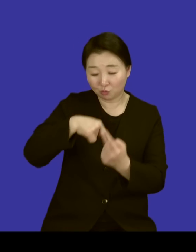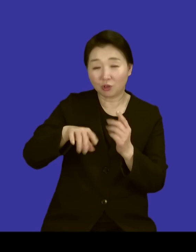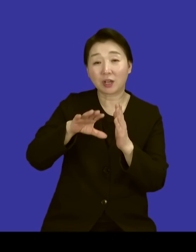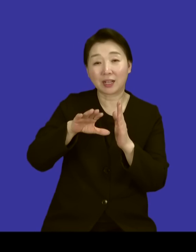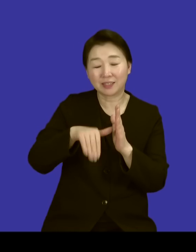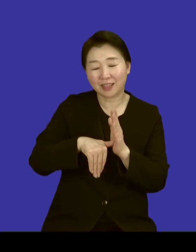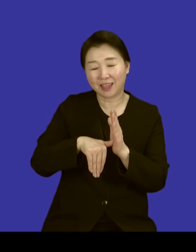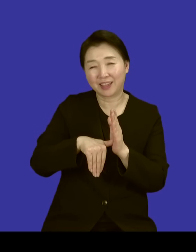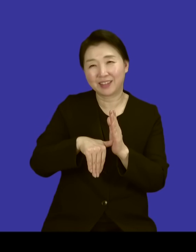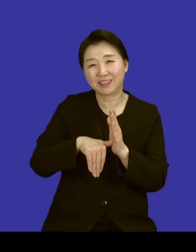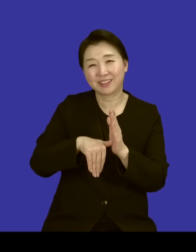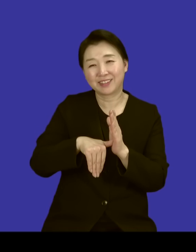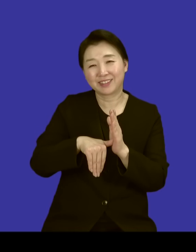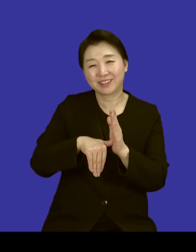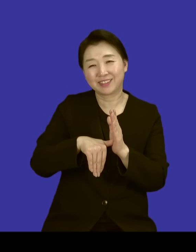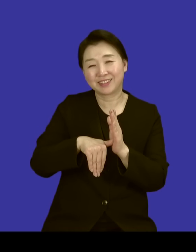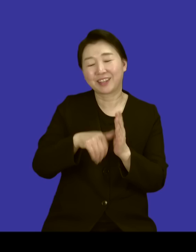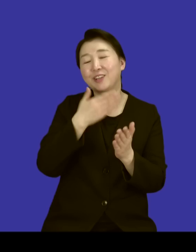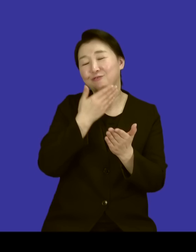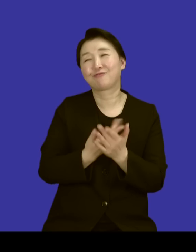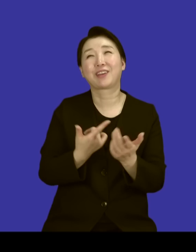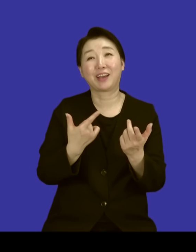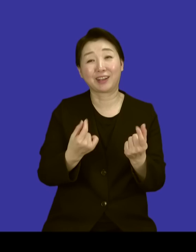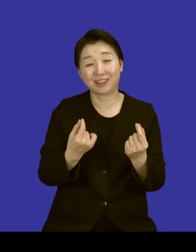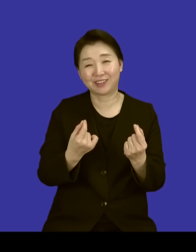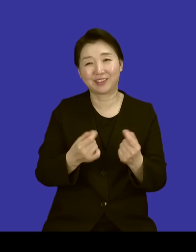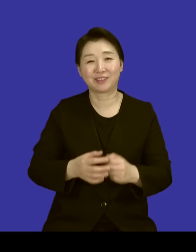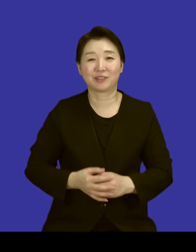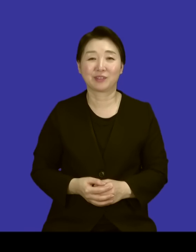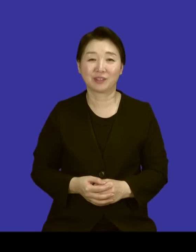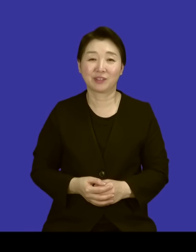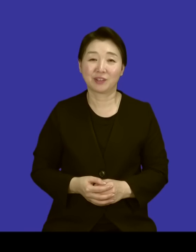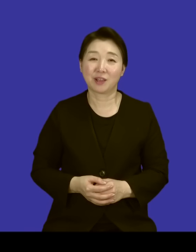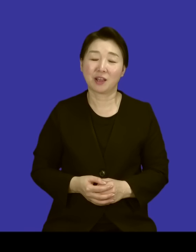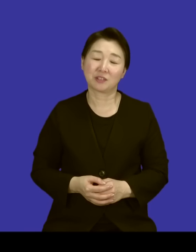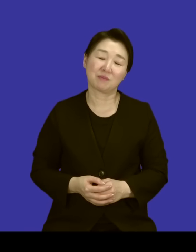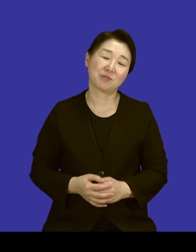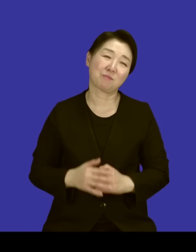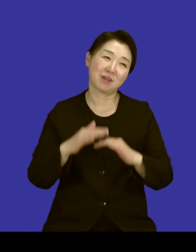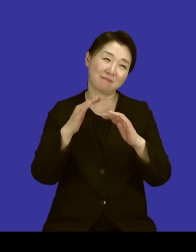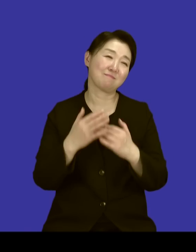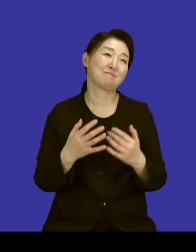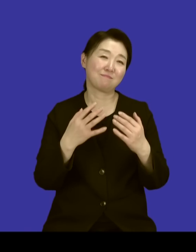소득이 아닐까. 네. 너무 많아요. 너무 많은데 네. 다 말씀드릴 수는 없고